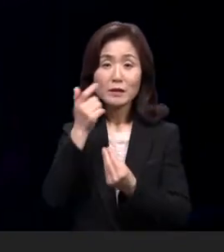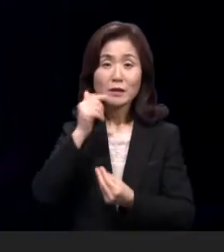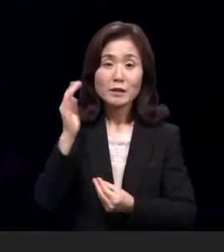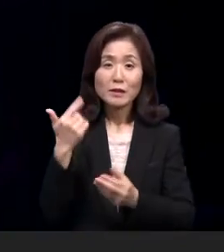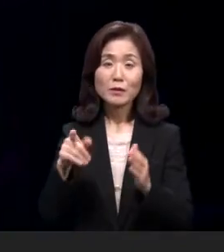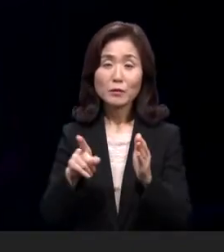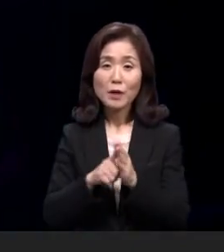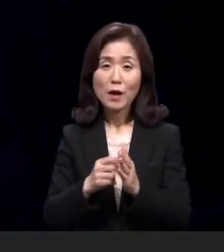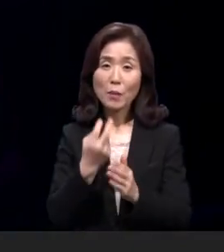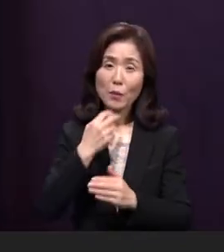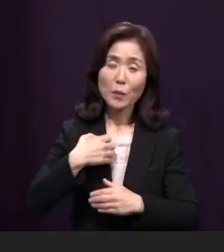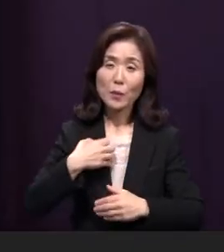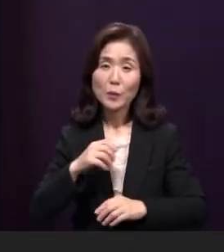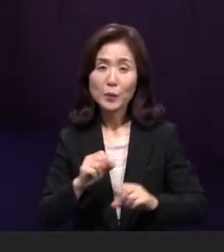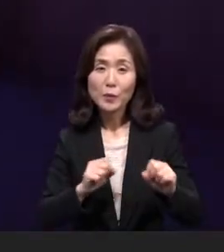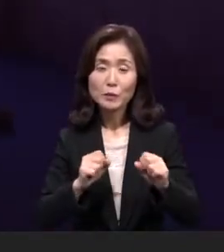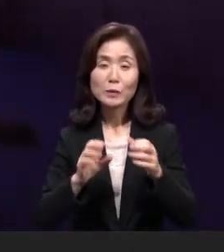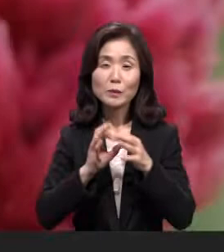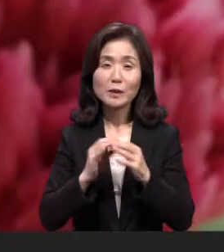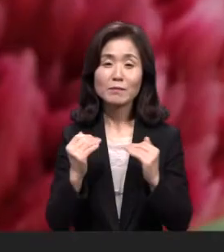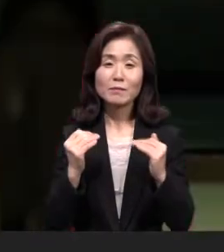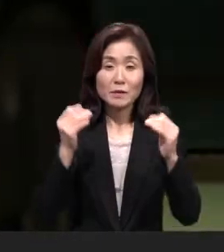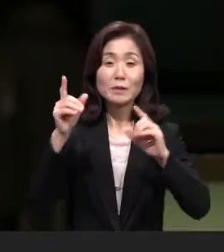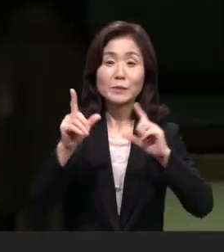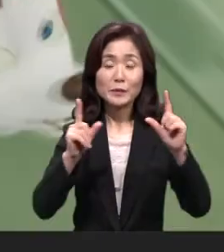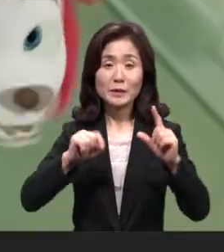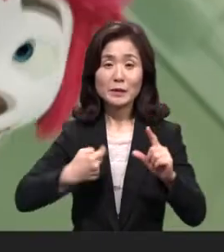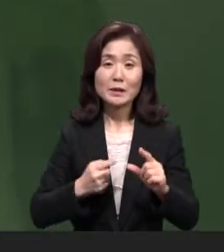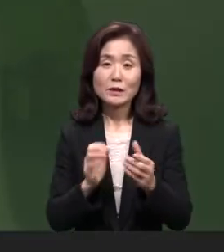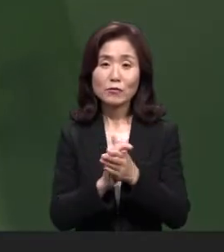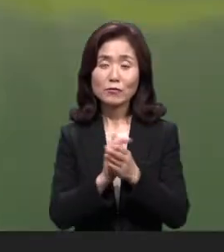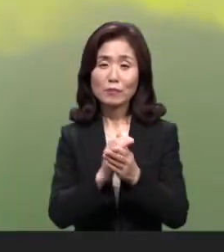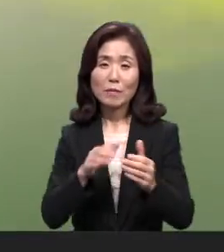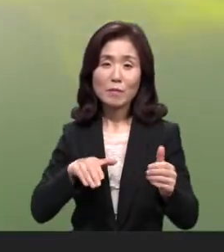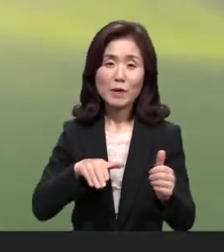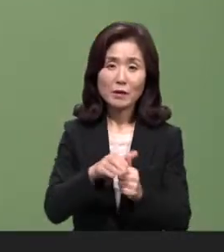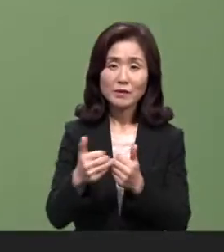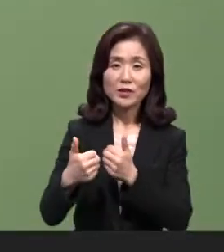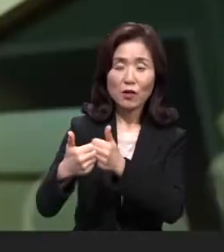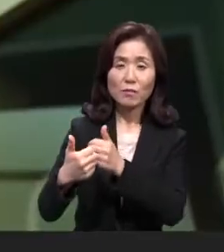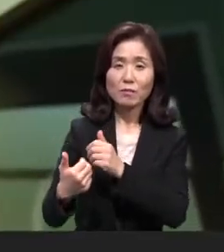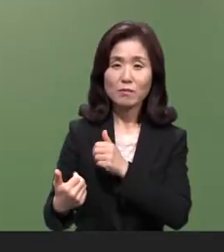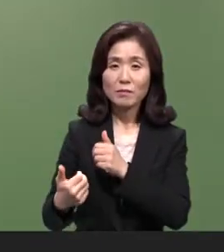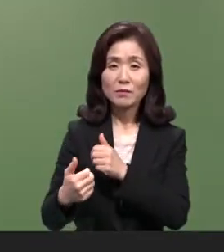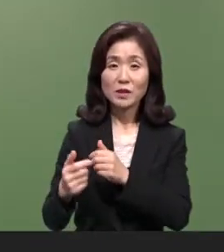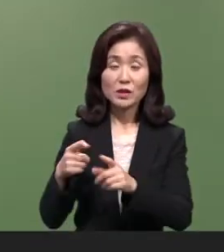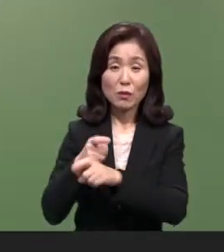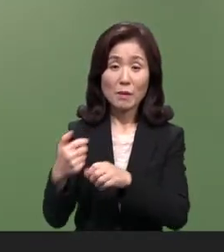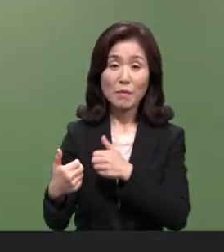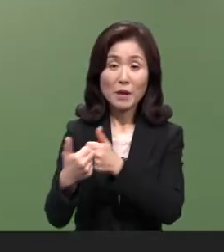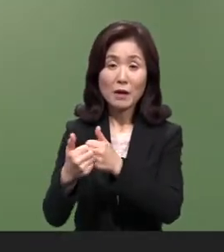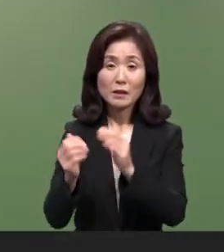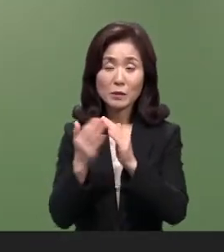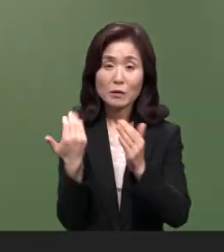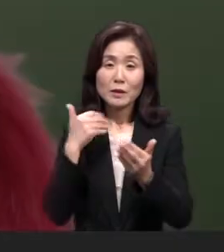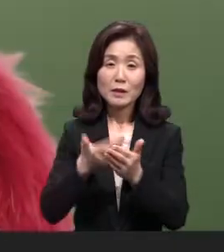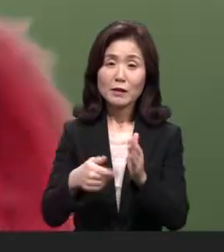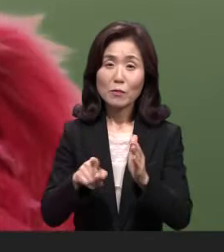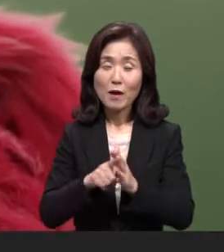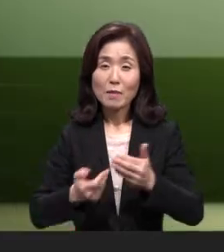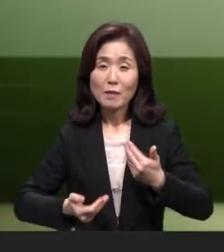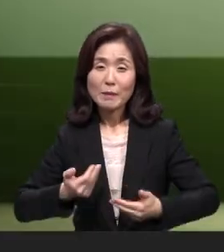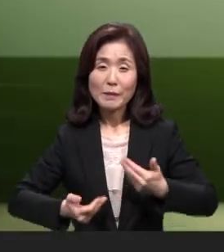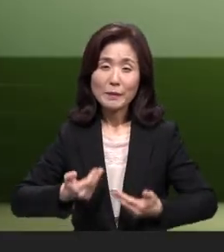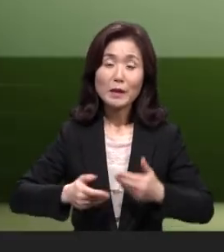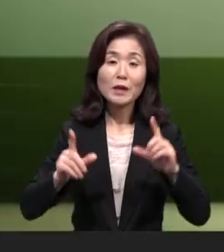성장하는 이야기인데요. 자신과 친구들을 해치려는 적과 맞서고 집으로 돌아가기 위해 동분서주하는 프레디의